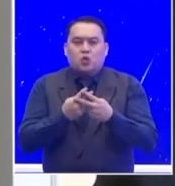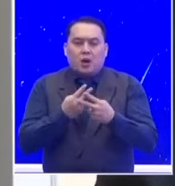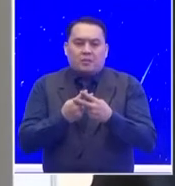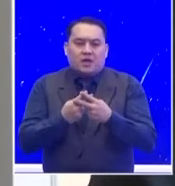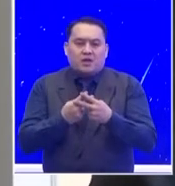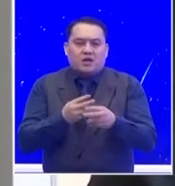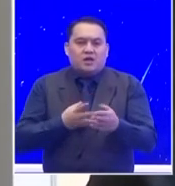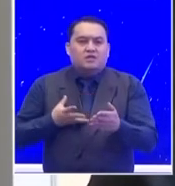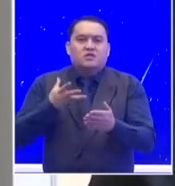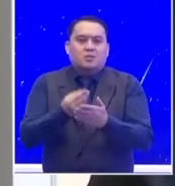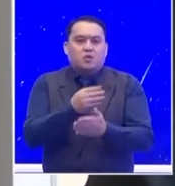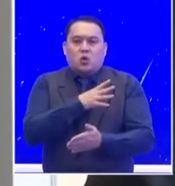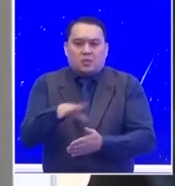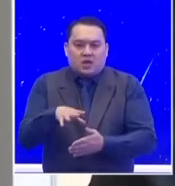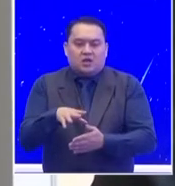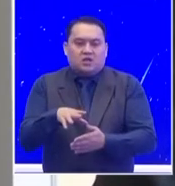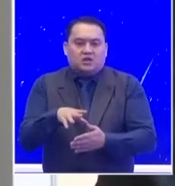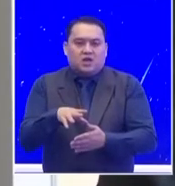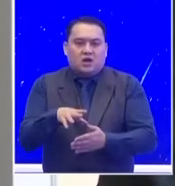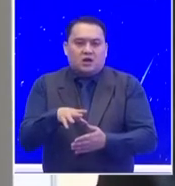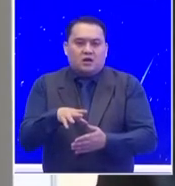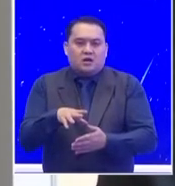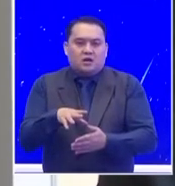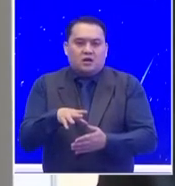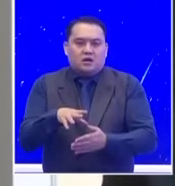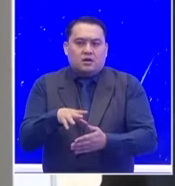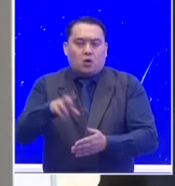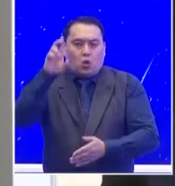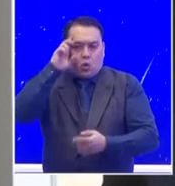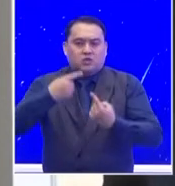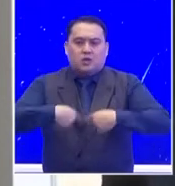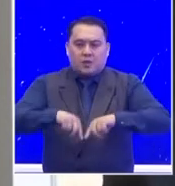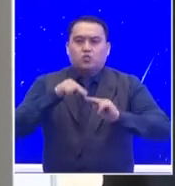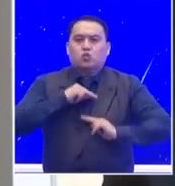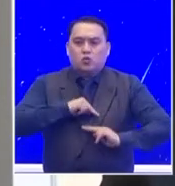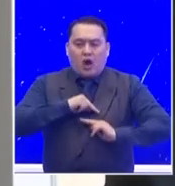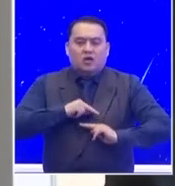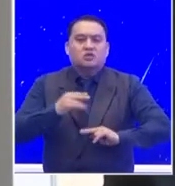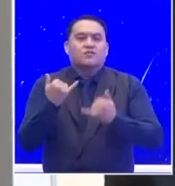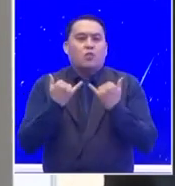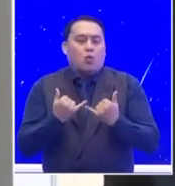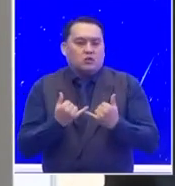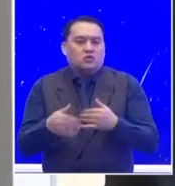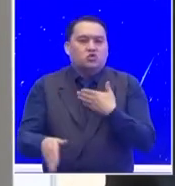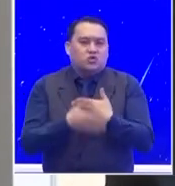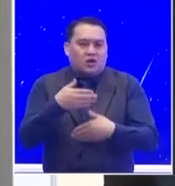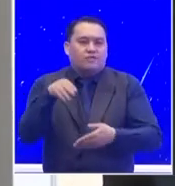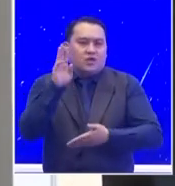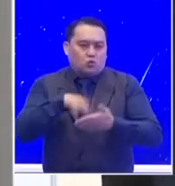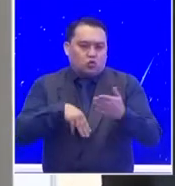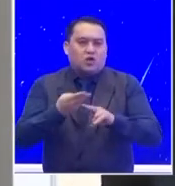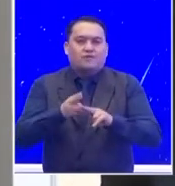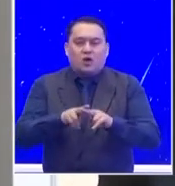работодатель не выплачивает заработную плату. Однако госинспекторами труда на сегодняшний день наложены административные штрафы,